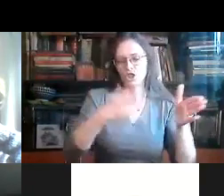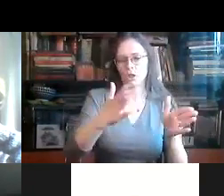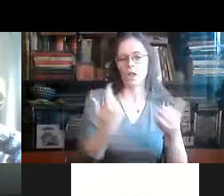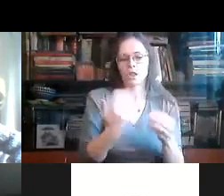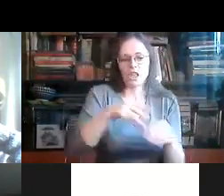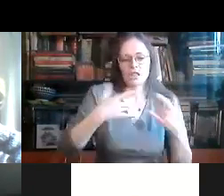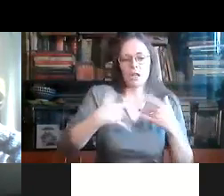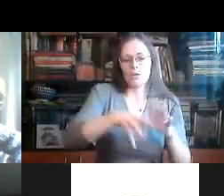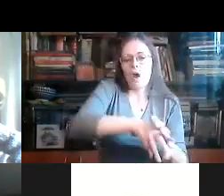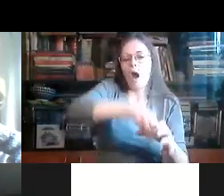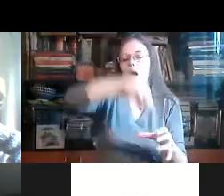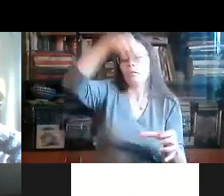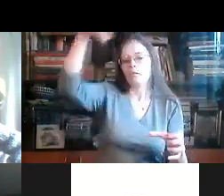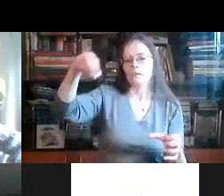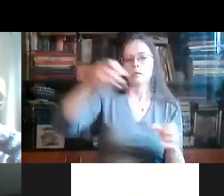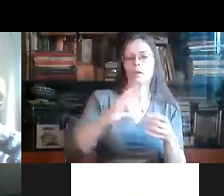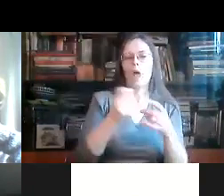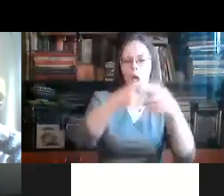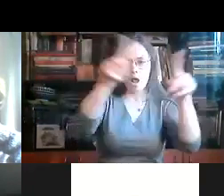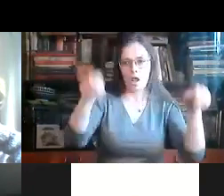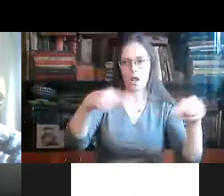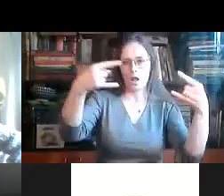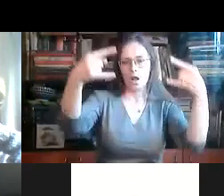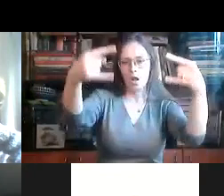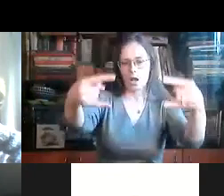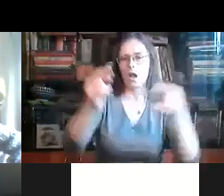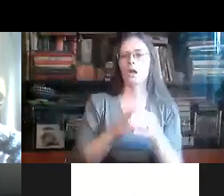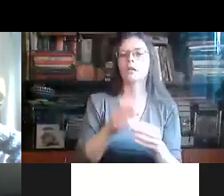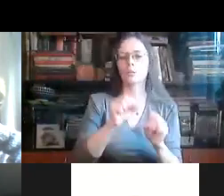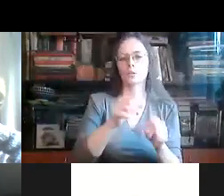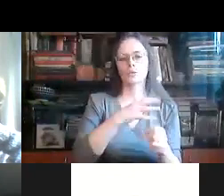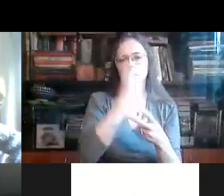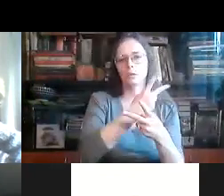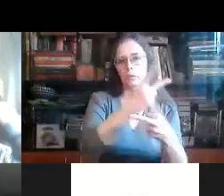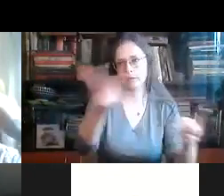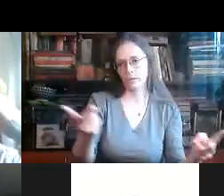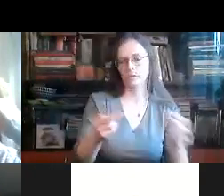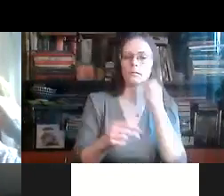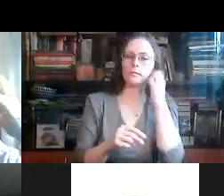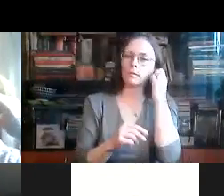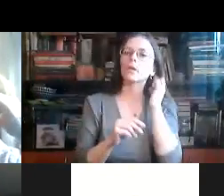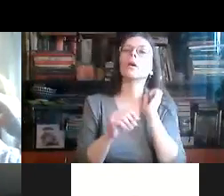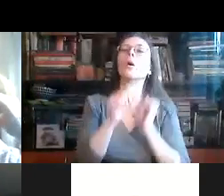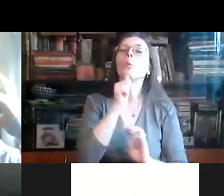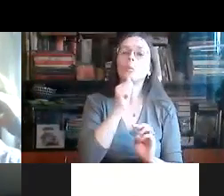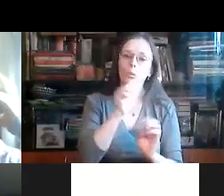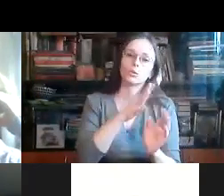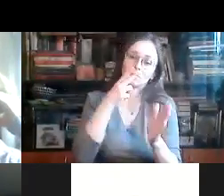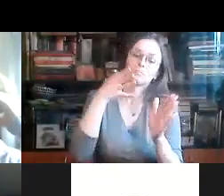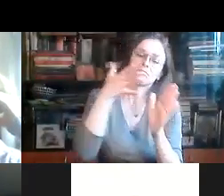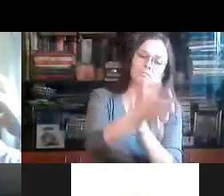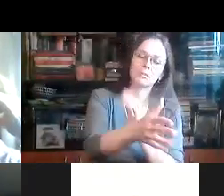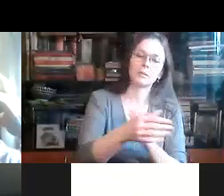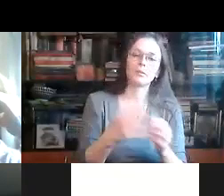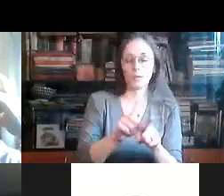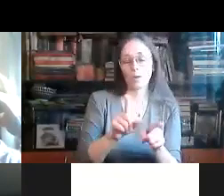друга видеть, и, как бы, пробиться нет шансов. То есть, наверное, пока не станет доступна вот эта вот там 3D-технология, когда